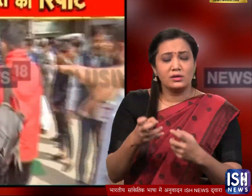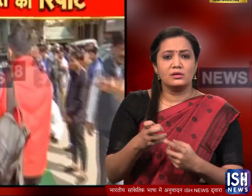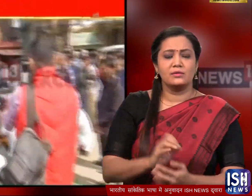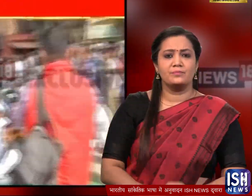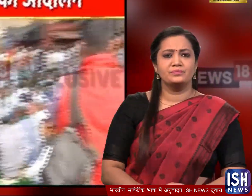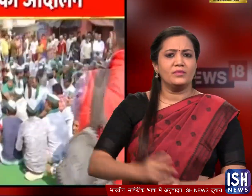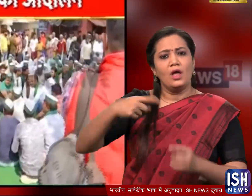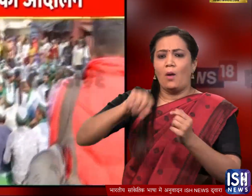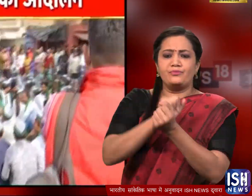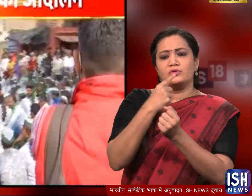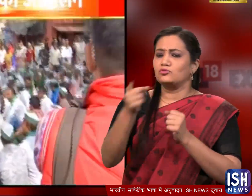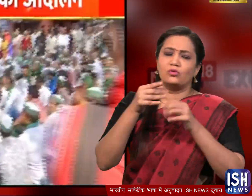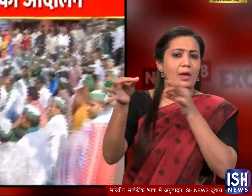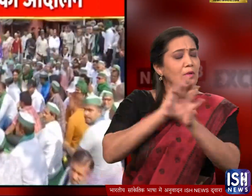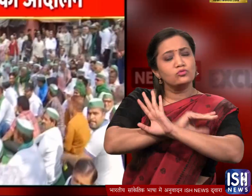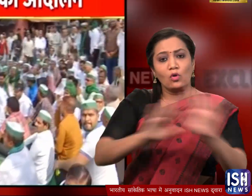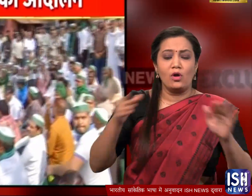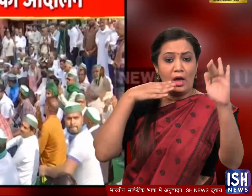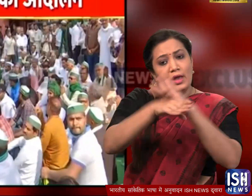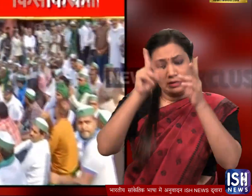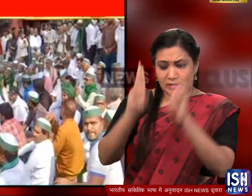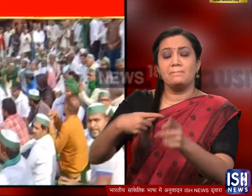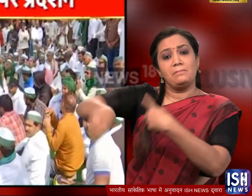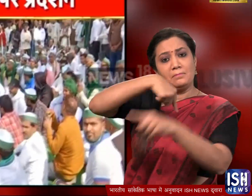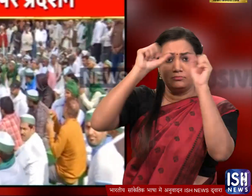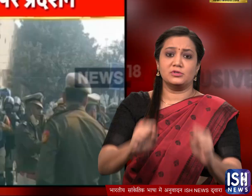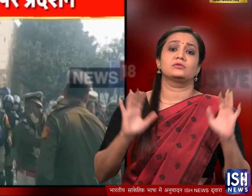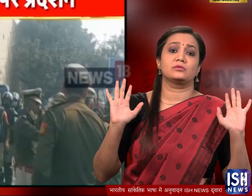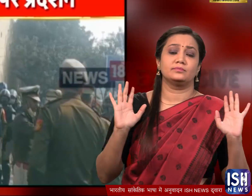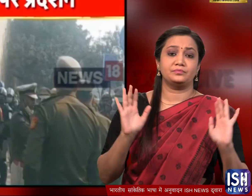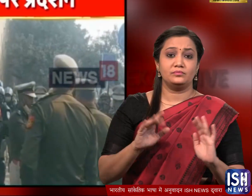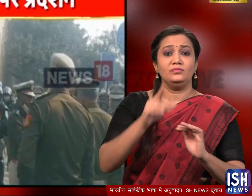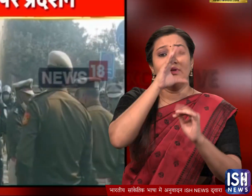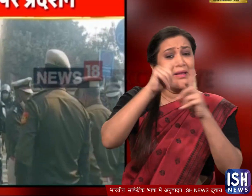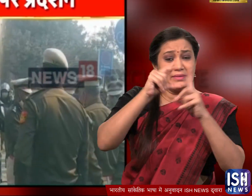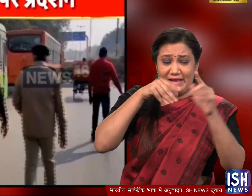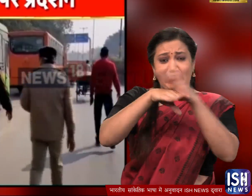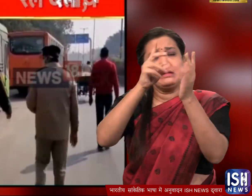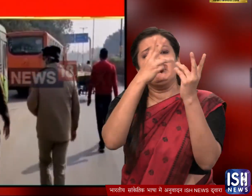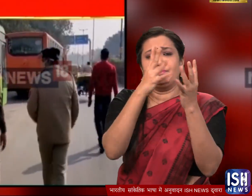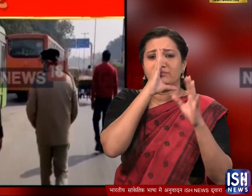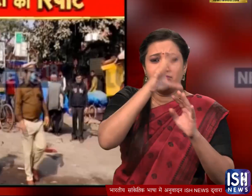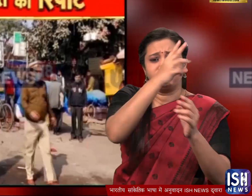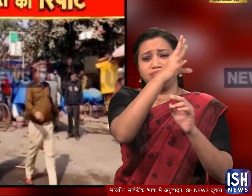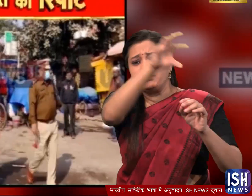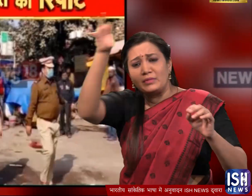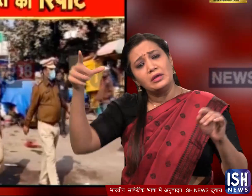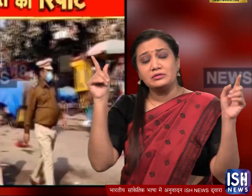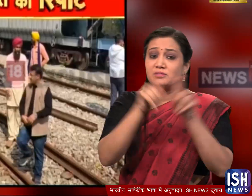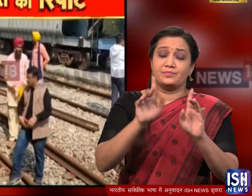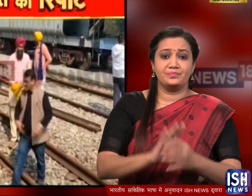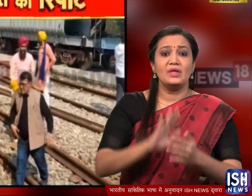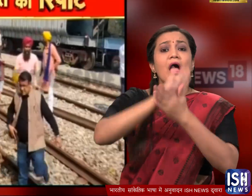था, लेकिन इन सभी से पुलिस ने कहा है कि वो इस जगह पर ही बैठ जाएं। दिल्ली के बड़े स्टेशनों पर भी सुरक्षा के भारी इंतजाम किए